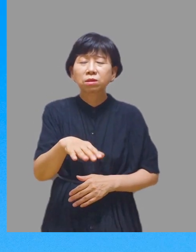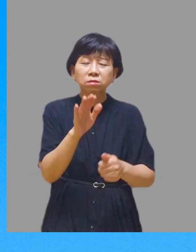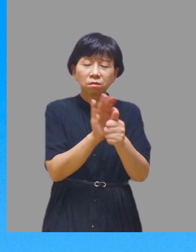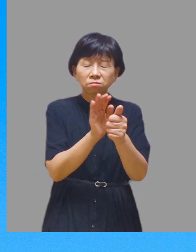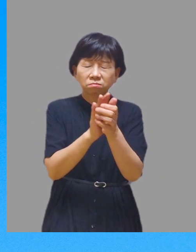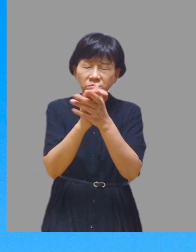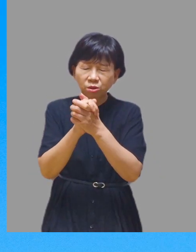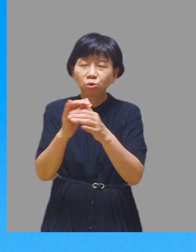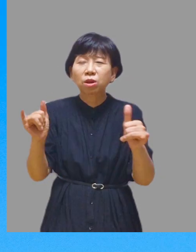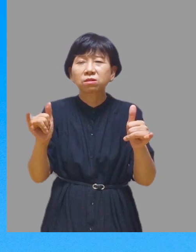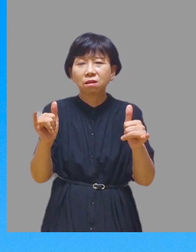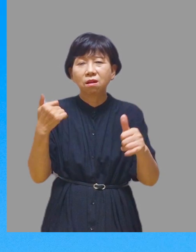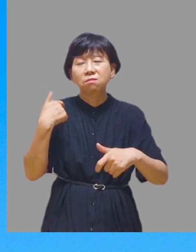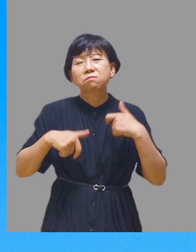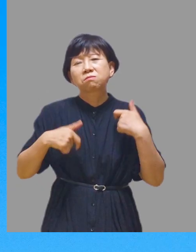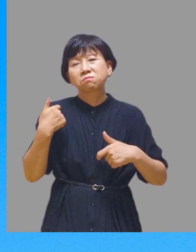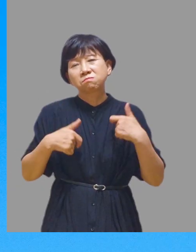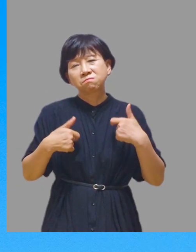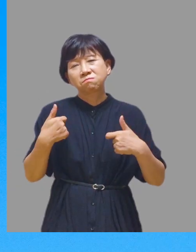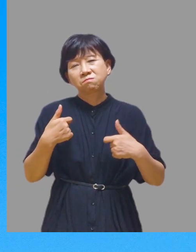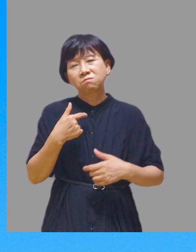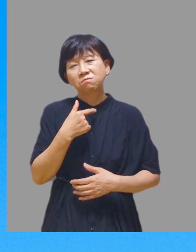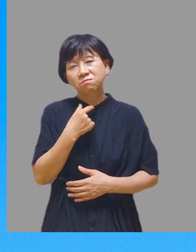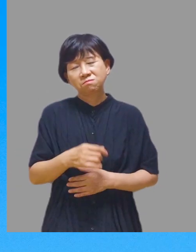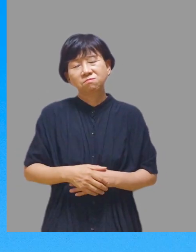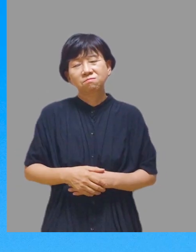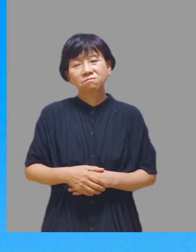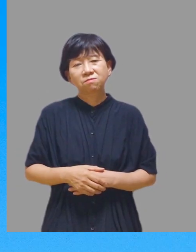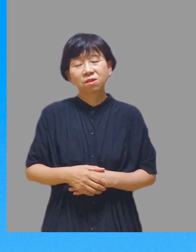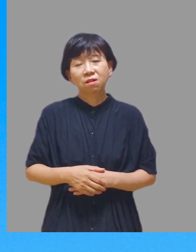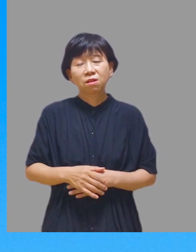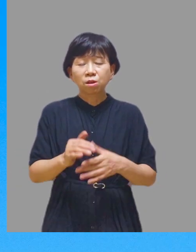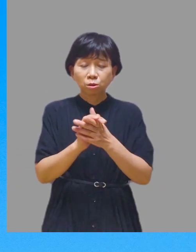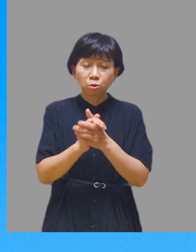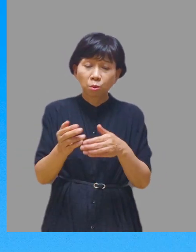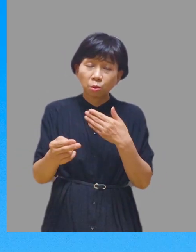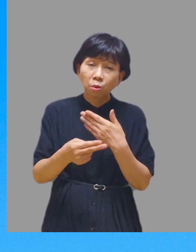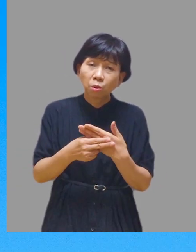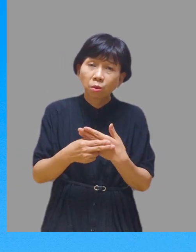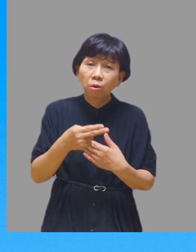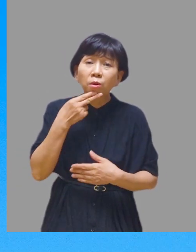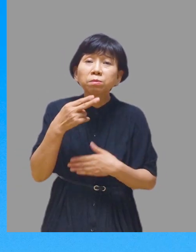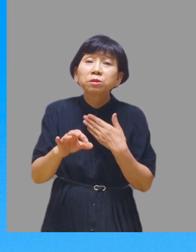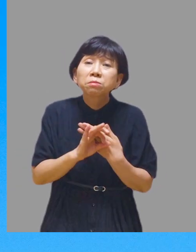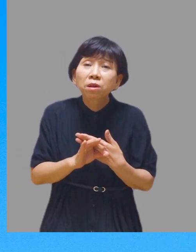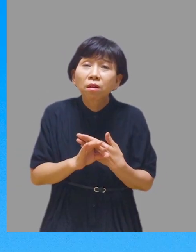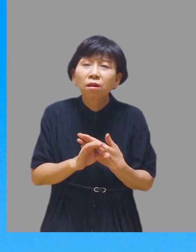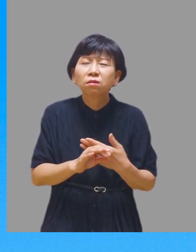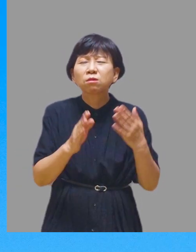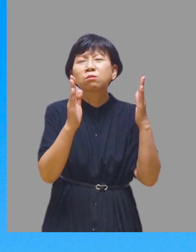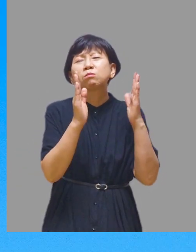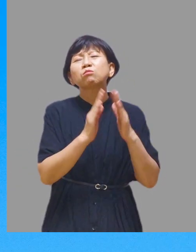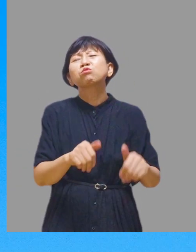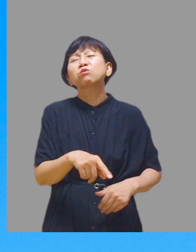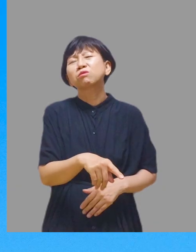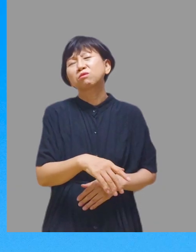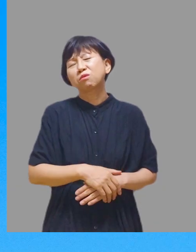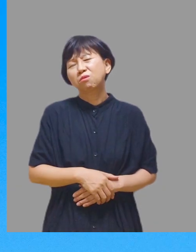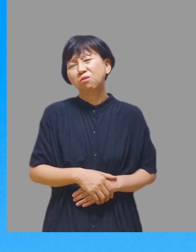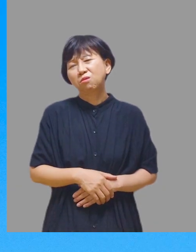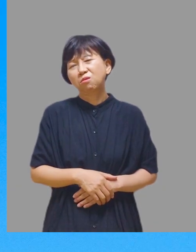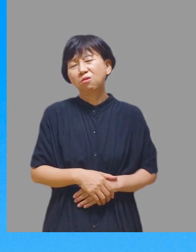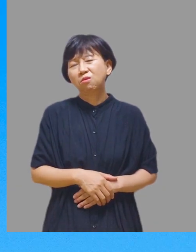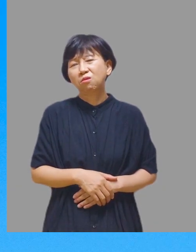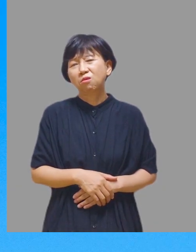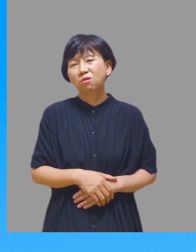사람을 기뻐하십니다. 기도하지 않으면 무너진 틈은 어떻게 될까요? 내버려 두면 어떻게 될까요? 모른